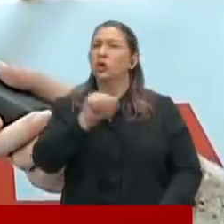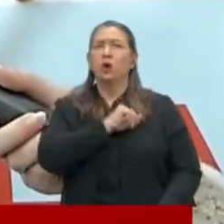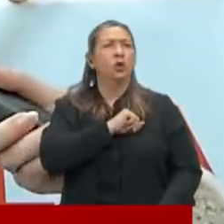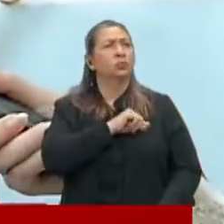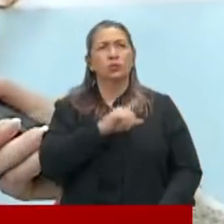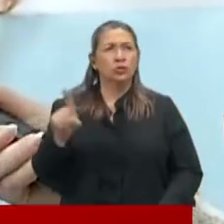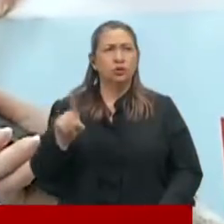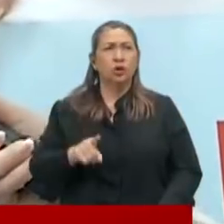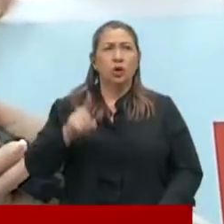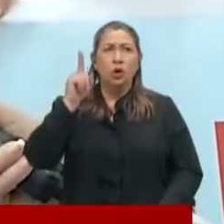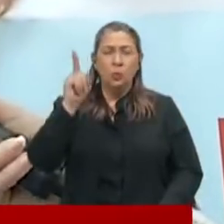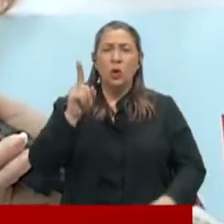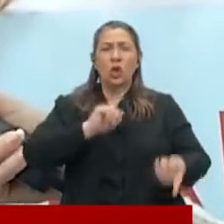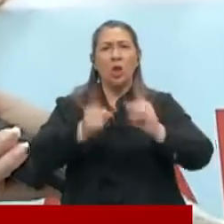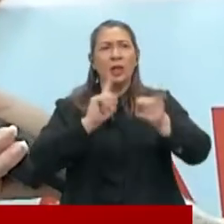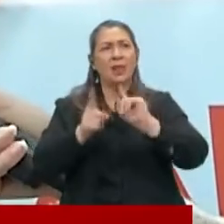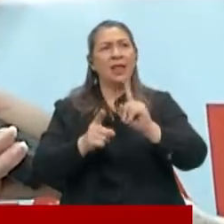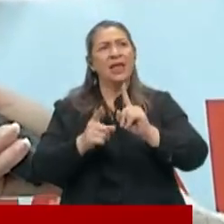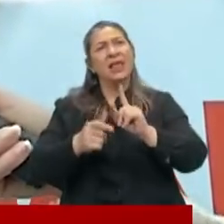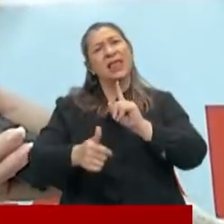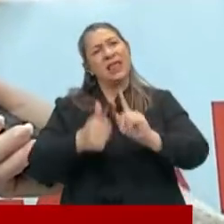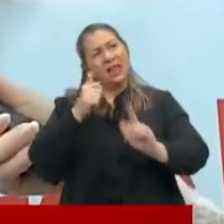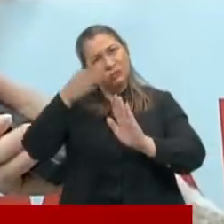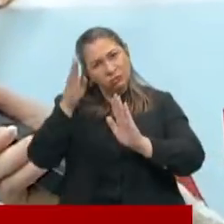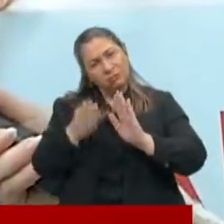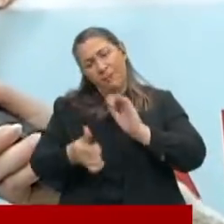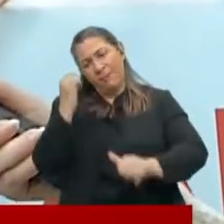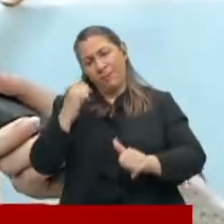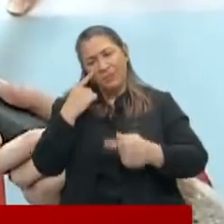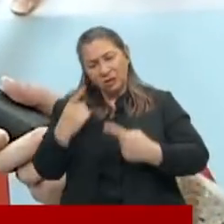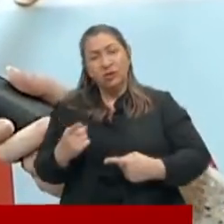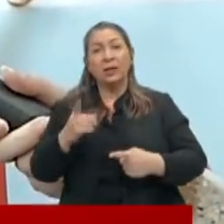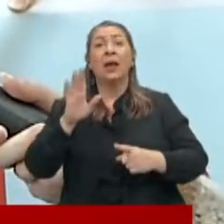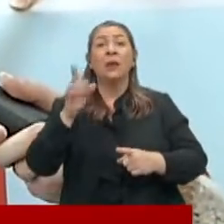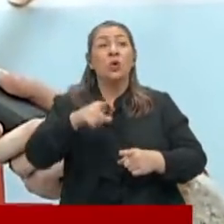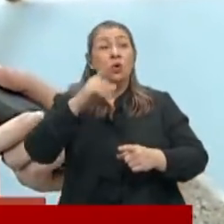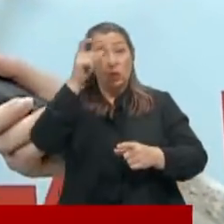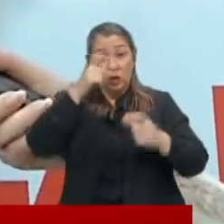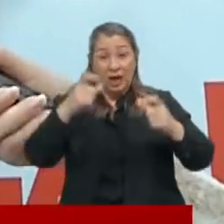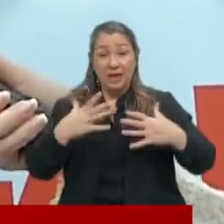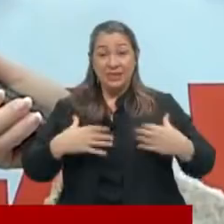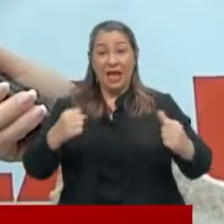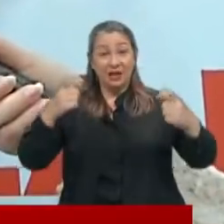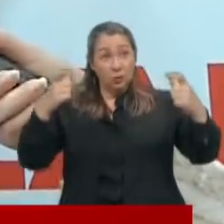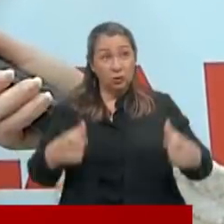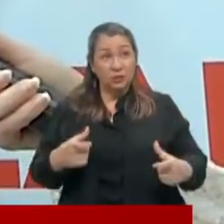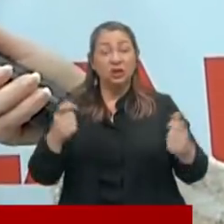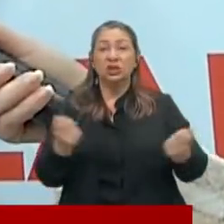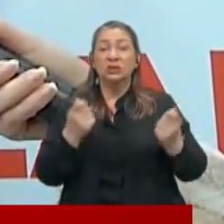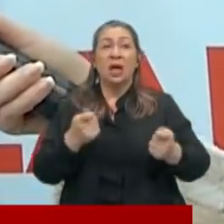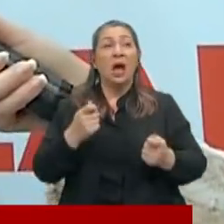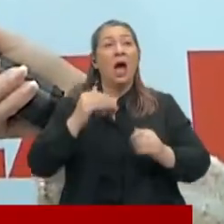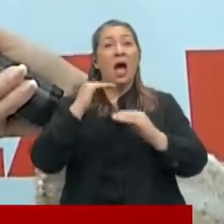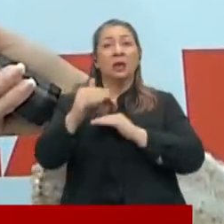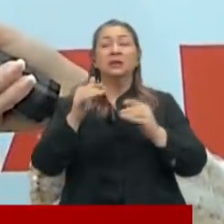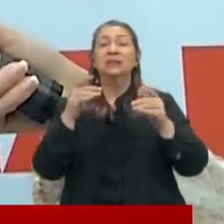korkmuyoruz. Bu yönetmeliği de geri çekecekler. Ve bizler de bu ülkenin hak ettiği sağlık ortamında çalışmaya ve